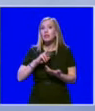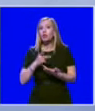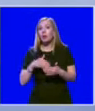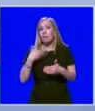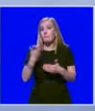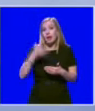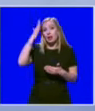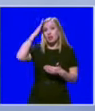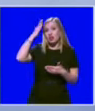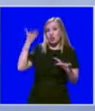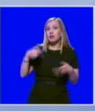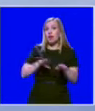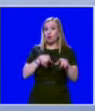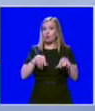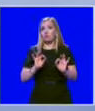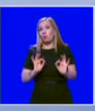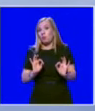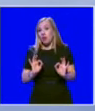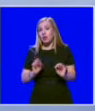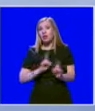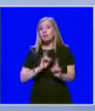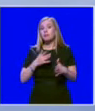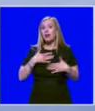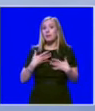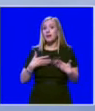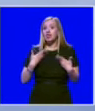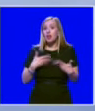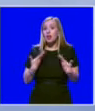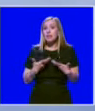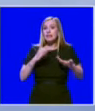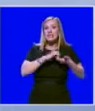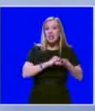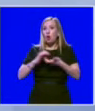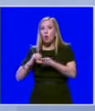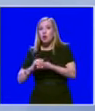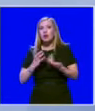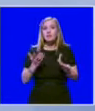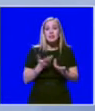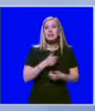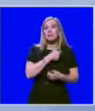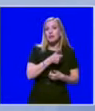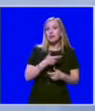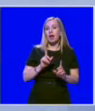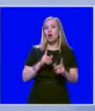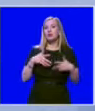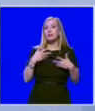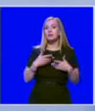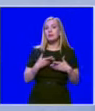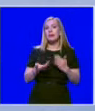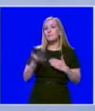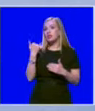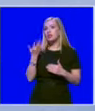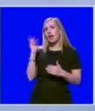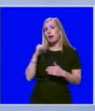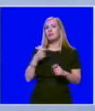страната. Както и горе-долу ситуацията е в момента. Не сме имали желание особено да се коалираме по някакъв начин с БСП. Ако искахме, предните два пъти щяхме да го